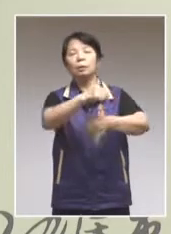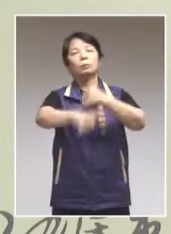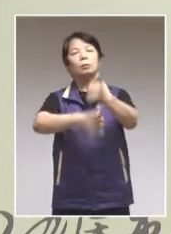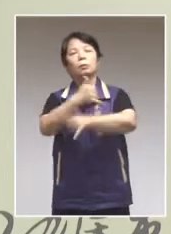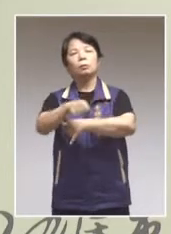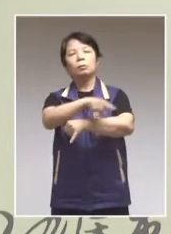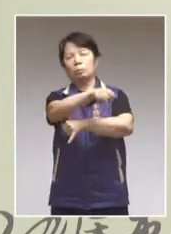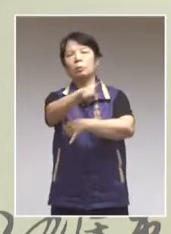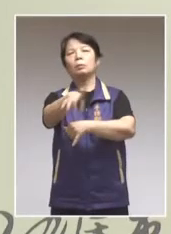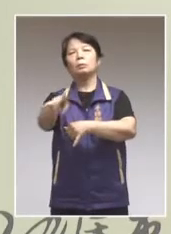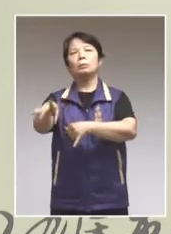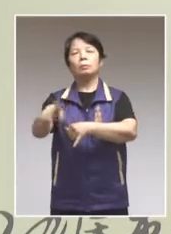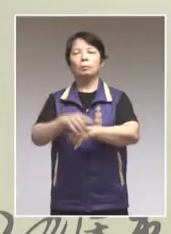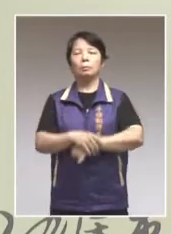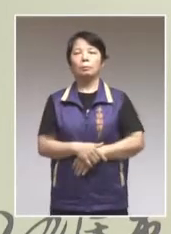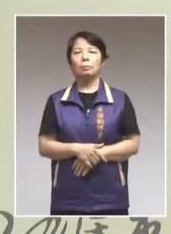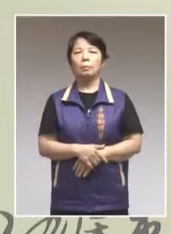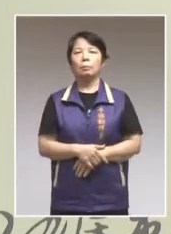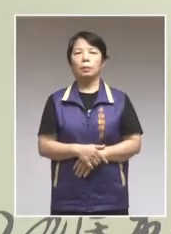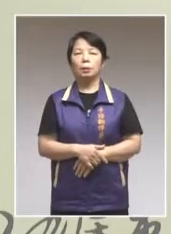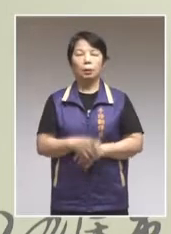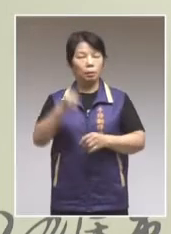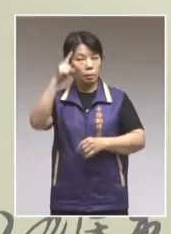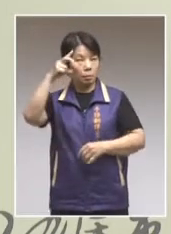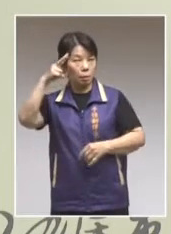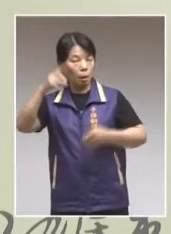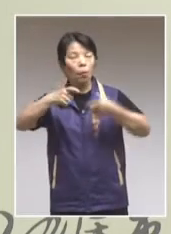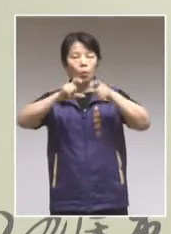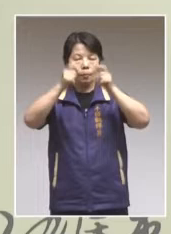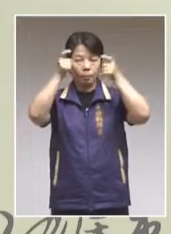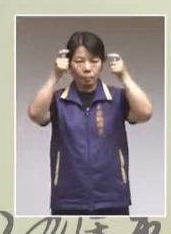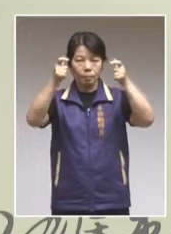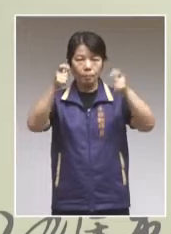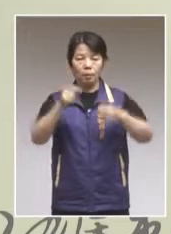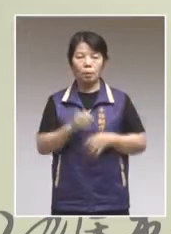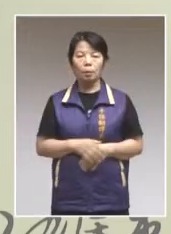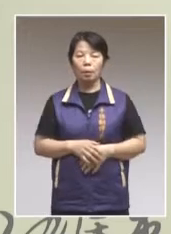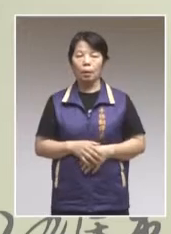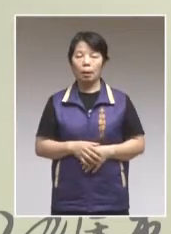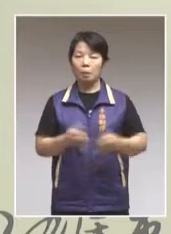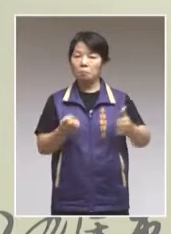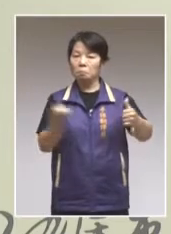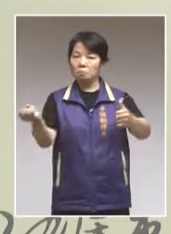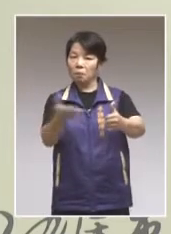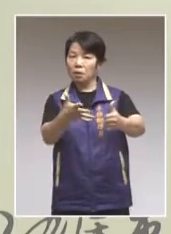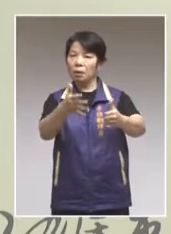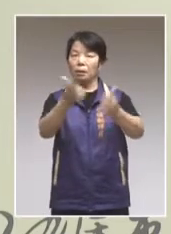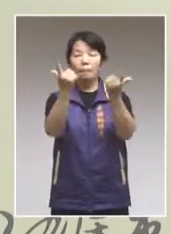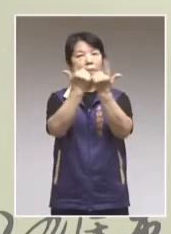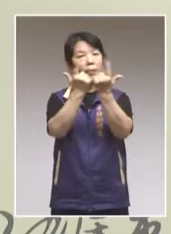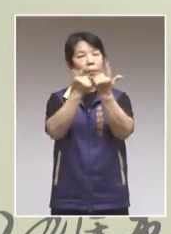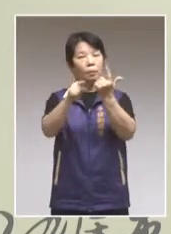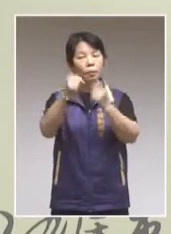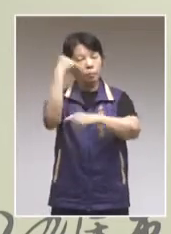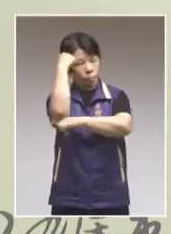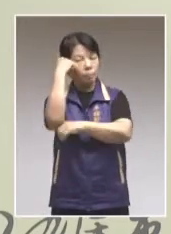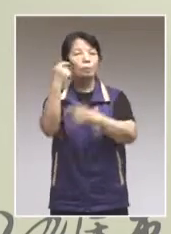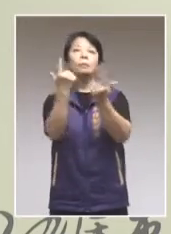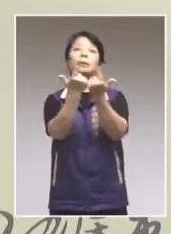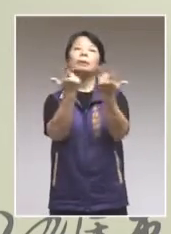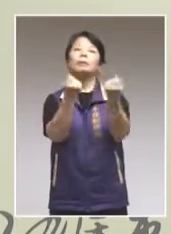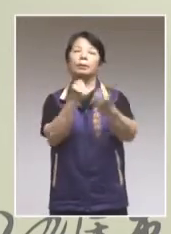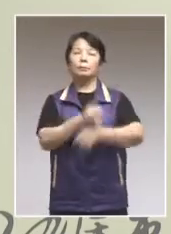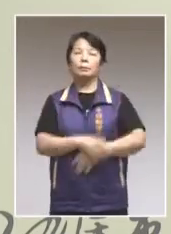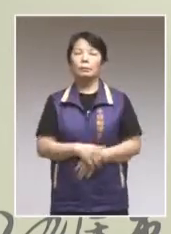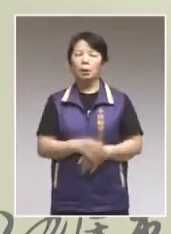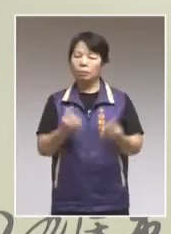在北部地区，但是他这一两天回来，好，因为感染在北部 那回来啊，其实他居住也在北部啊，所以